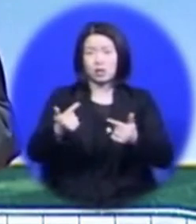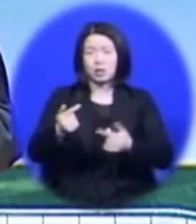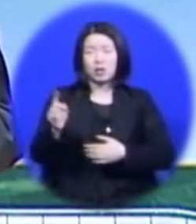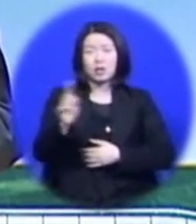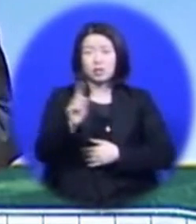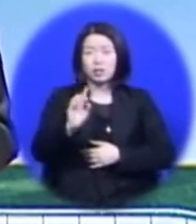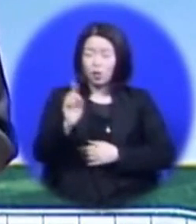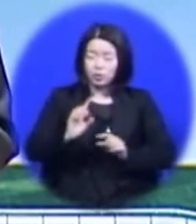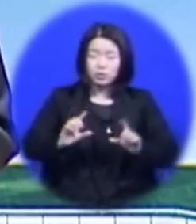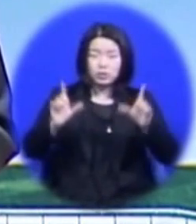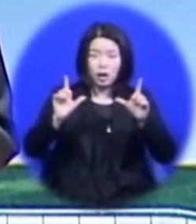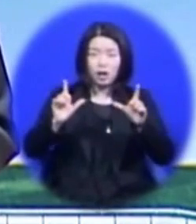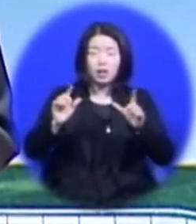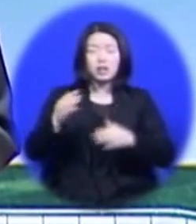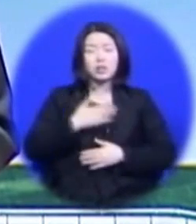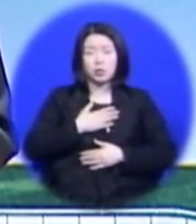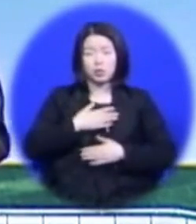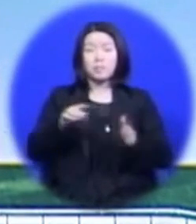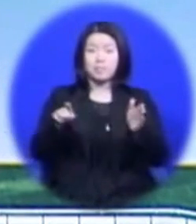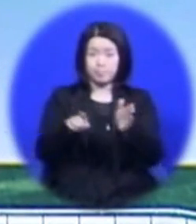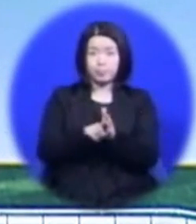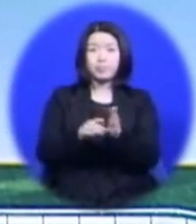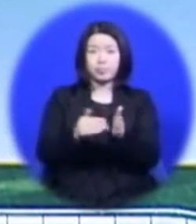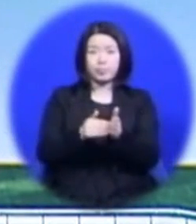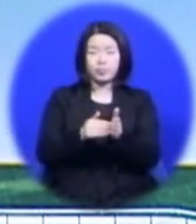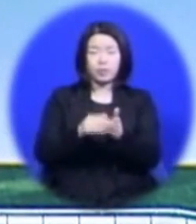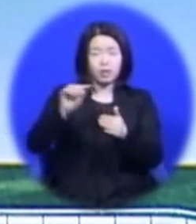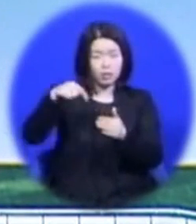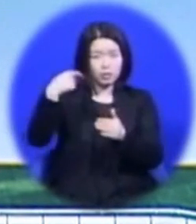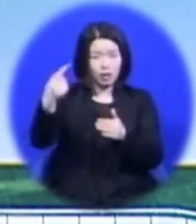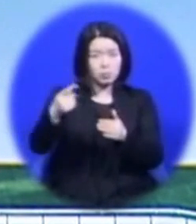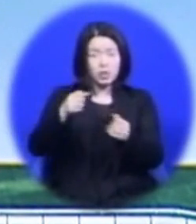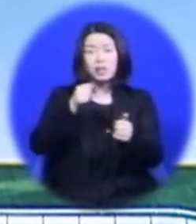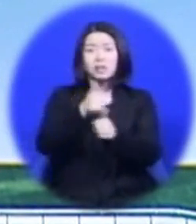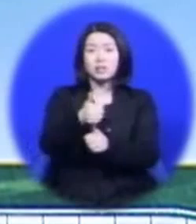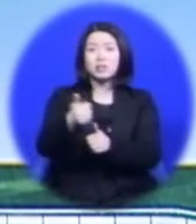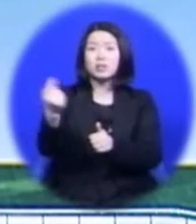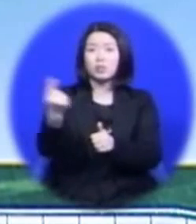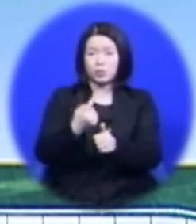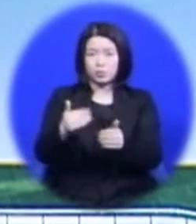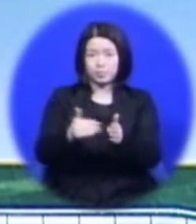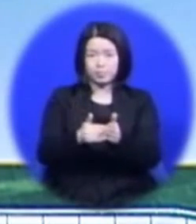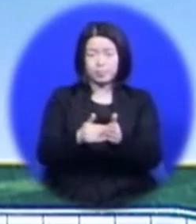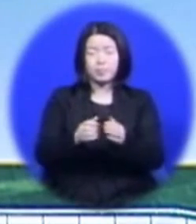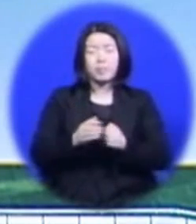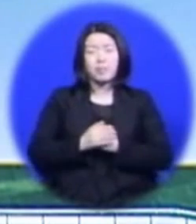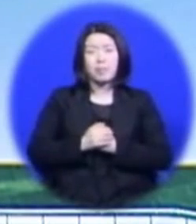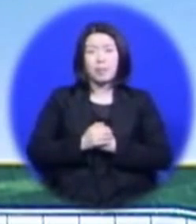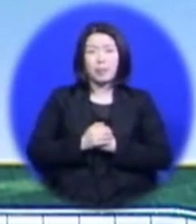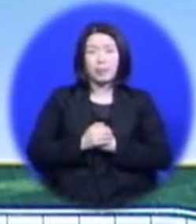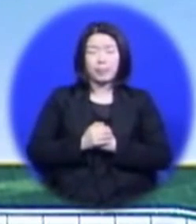저는 믿었습니다. 그랬더니 승리가 왔습니다.